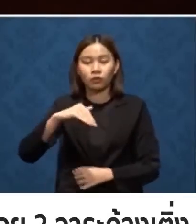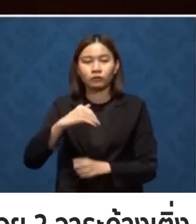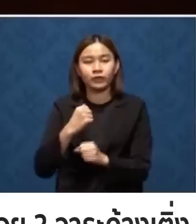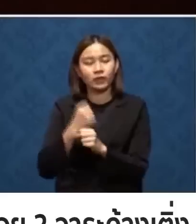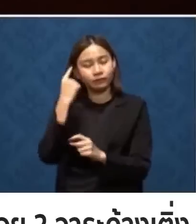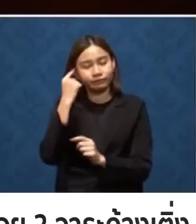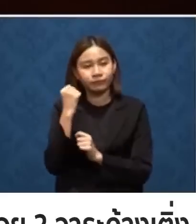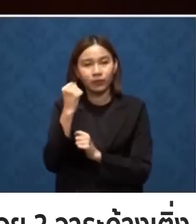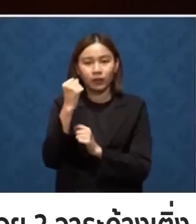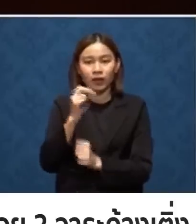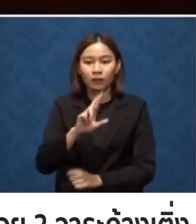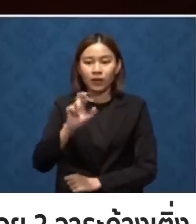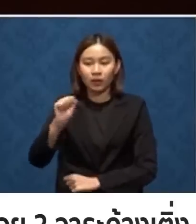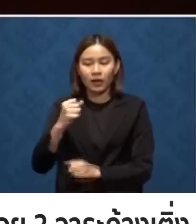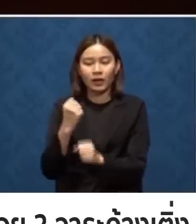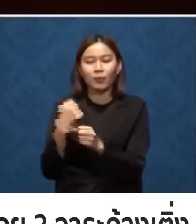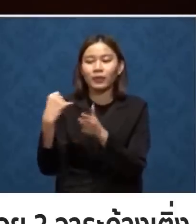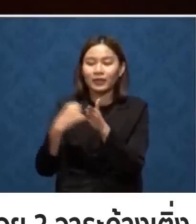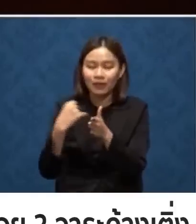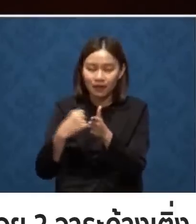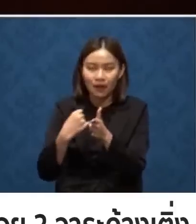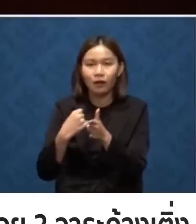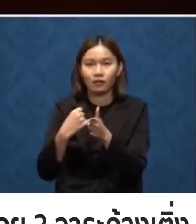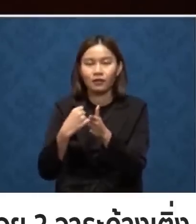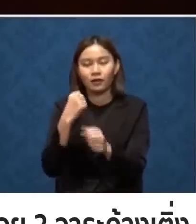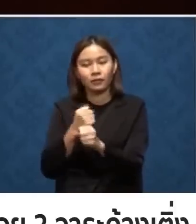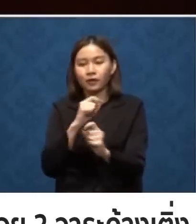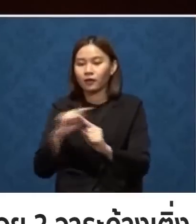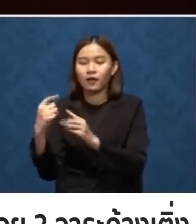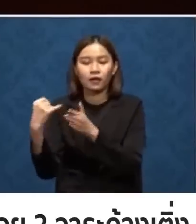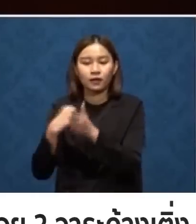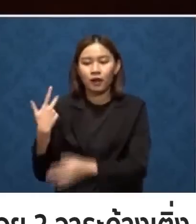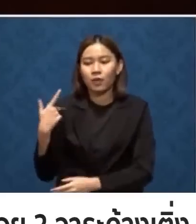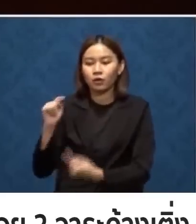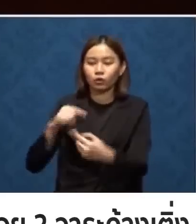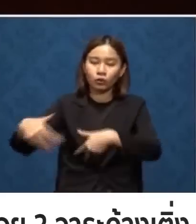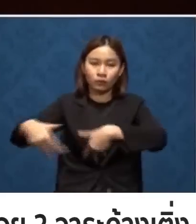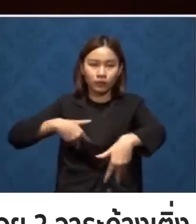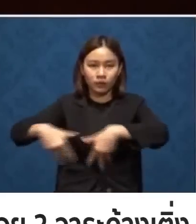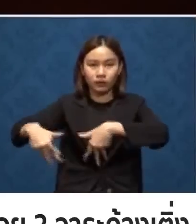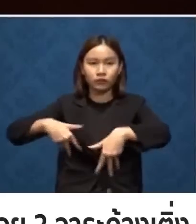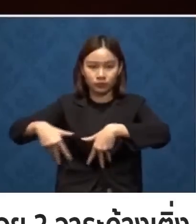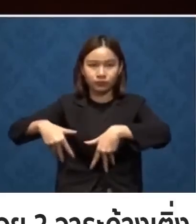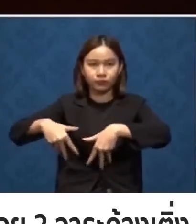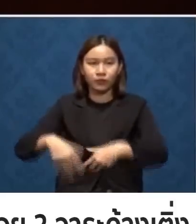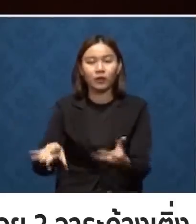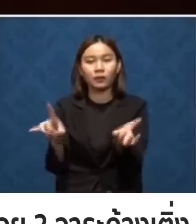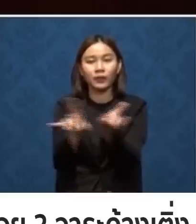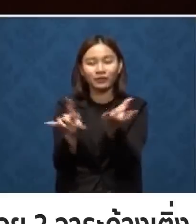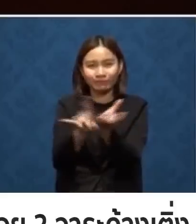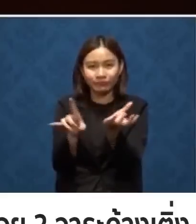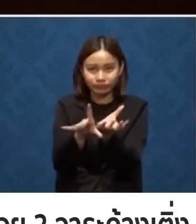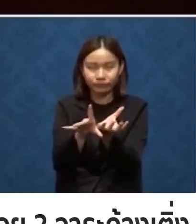มจะถูกอบอุ้มโดยพรรคเพื่อไทยสสพรรคเพื่อไทยและสสพรรคก้าวไกลวันนี้โดนเล